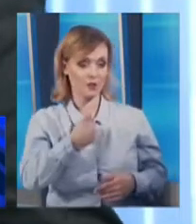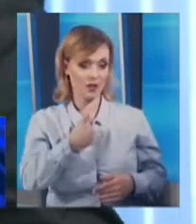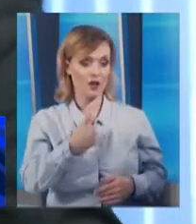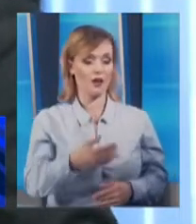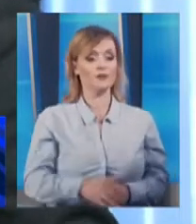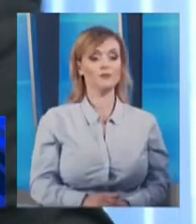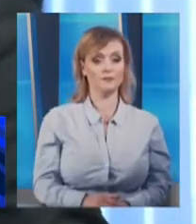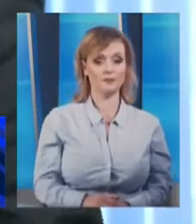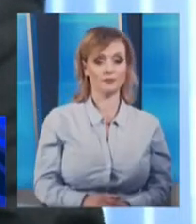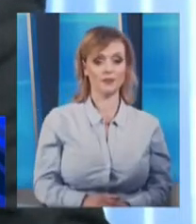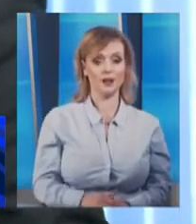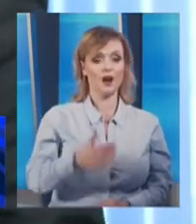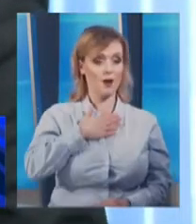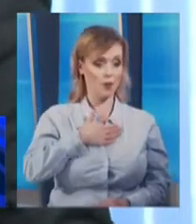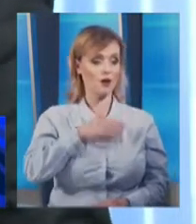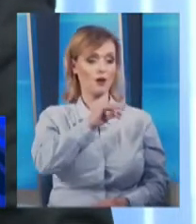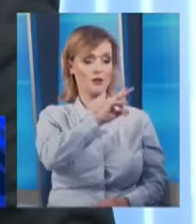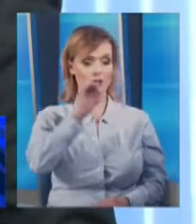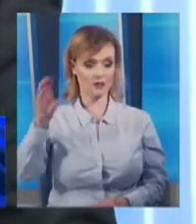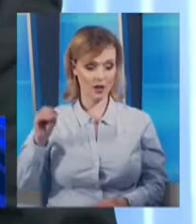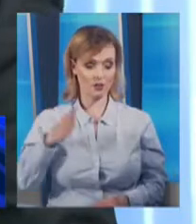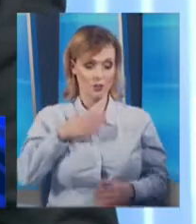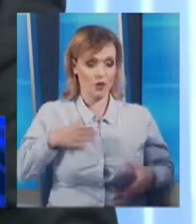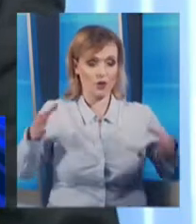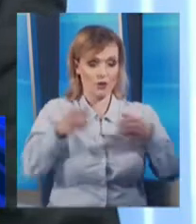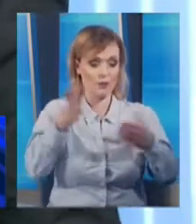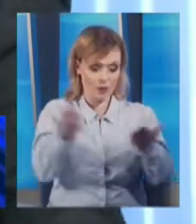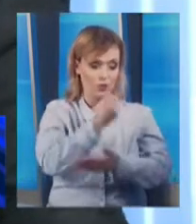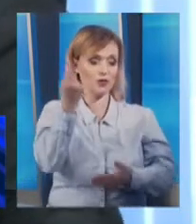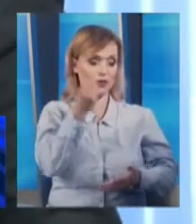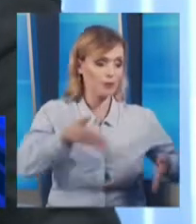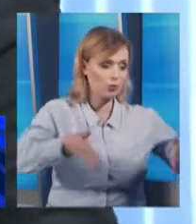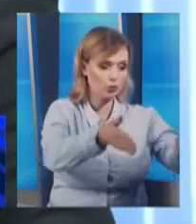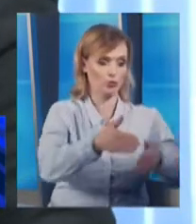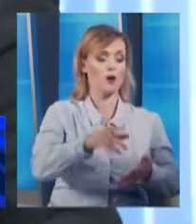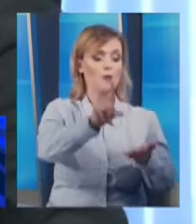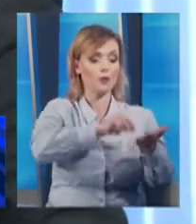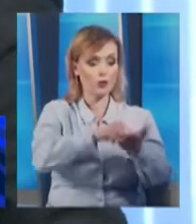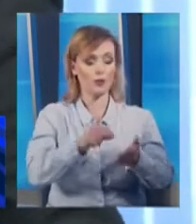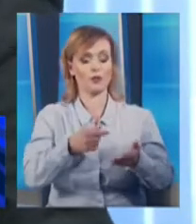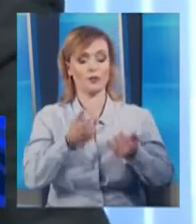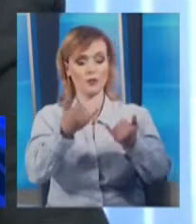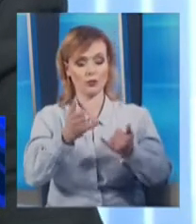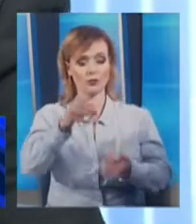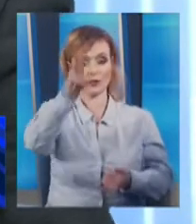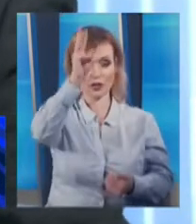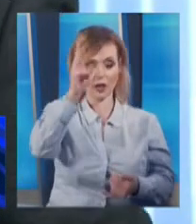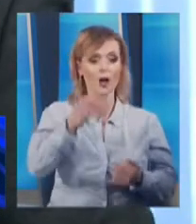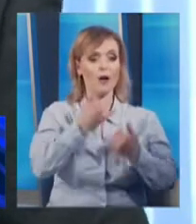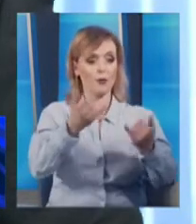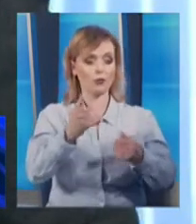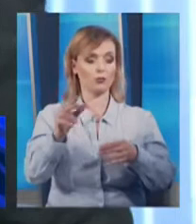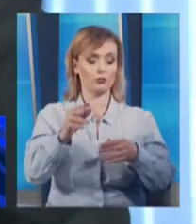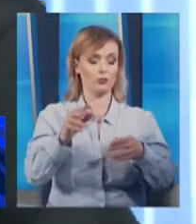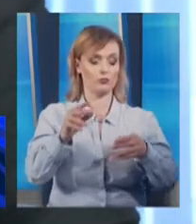furat, Năstase și echipa sa va găsi bani pentru pensii, pentru salarii, pentru drumuri, pentru apă și canalizare, așa, pentru sisteme de